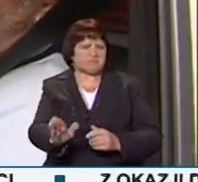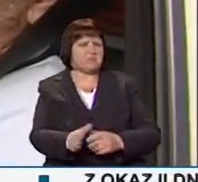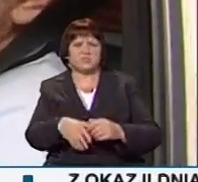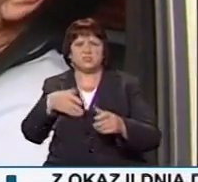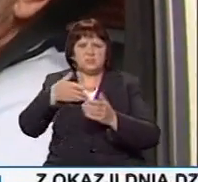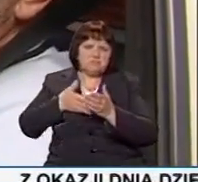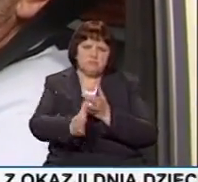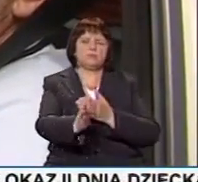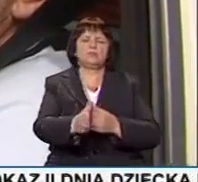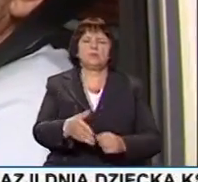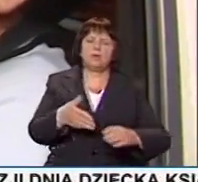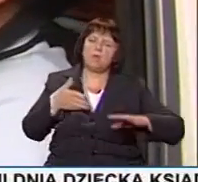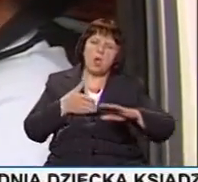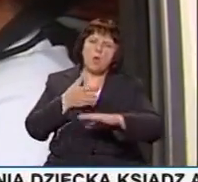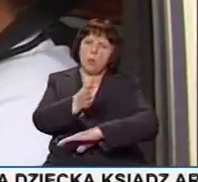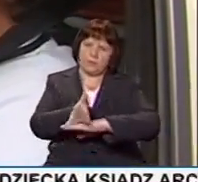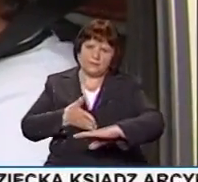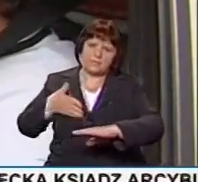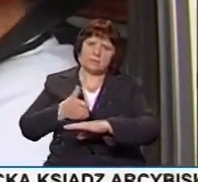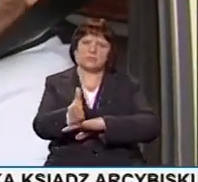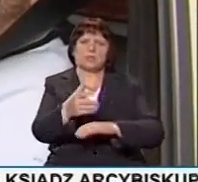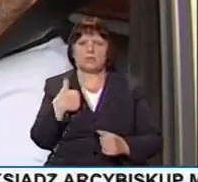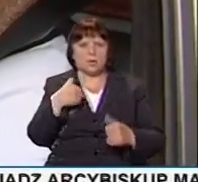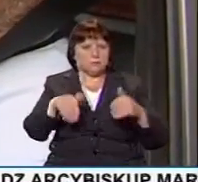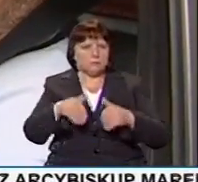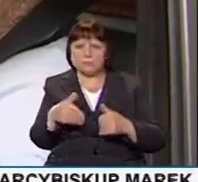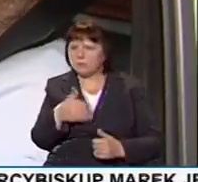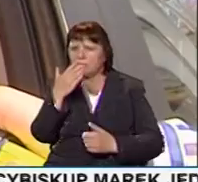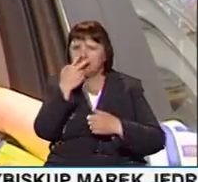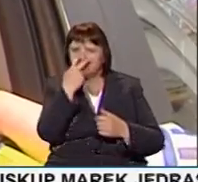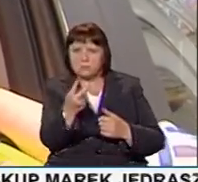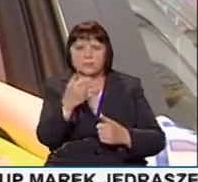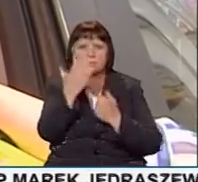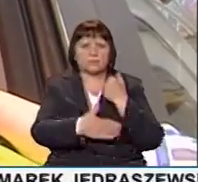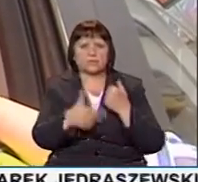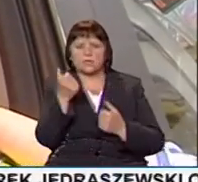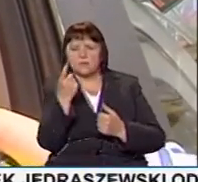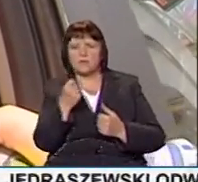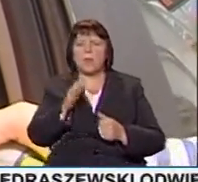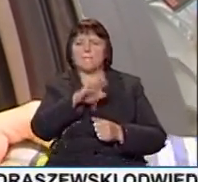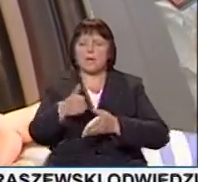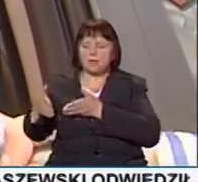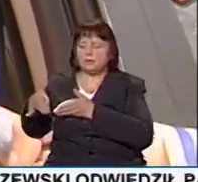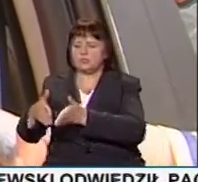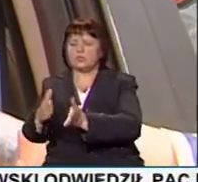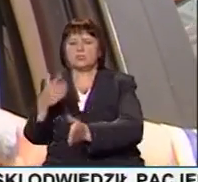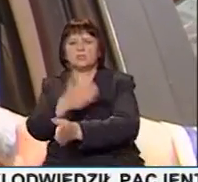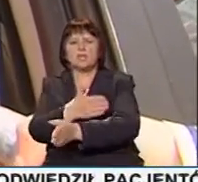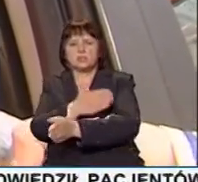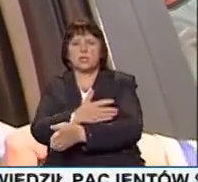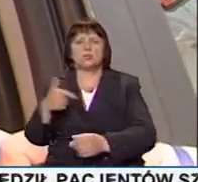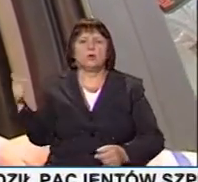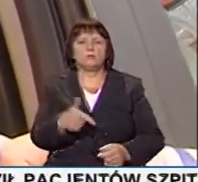gazie, przecinając ulicę, gdzie ja mogę go zobaczyć w ostatniej chwili. Mają ścieżkę rowerową na skrzyżowaniach, to